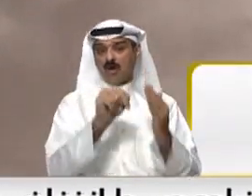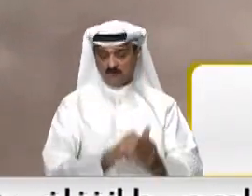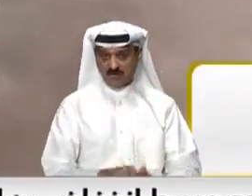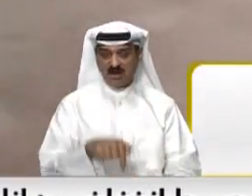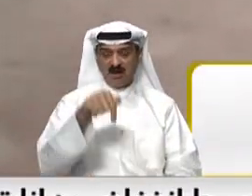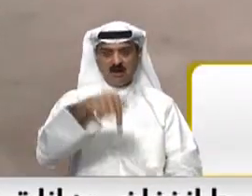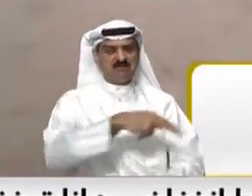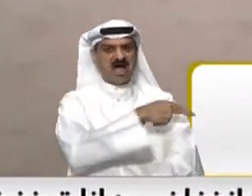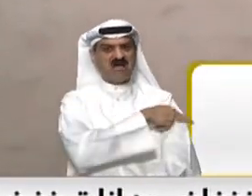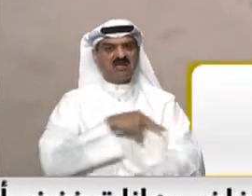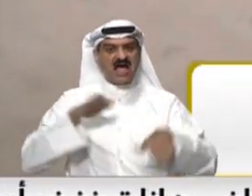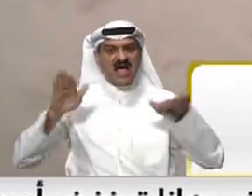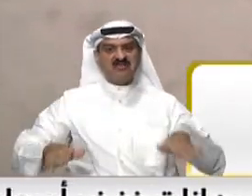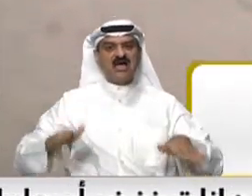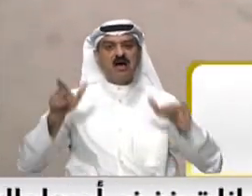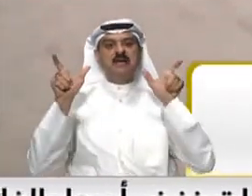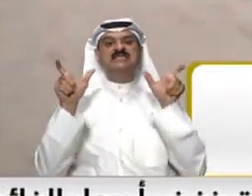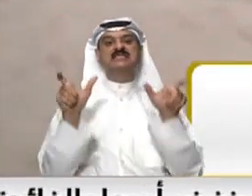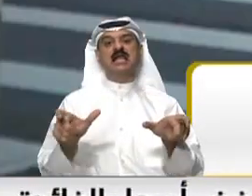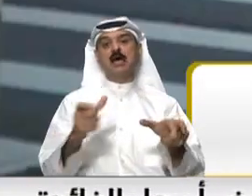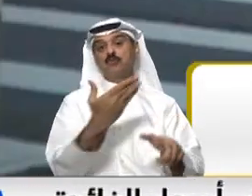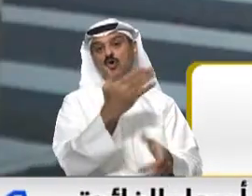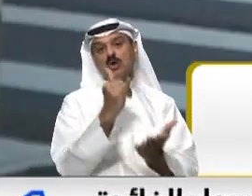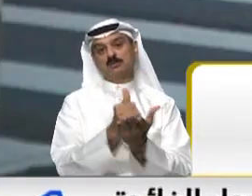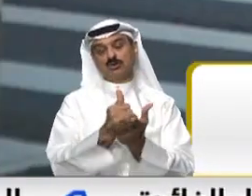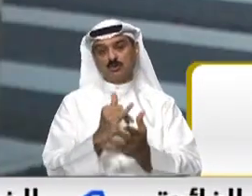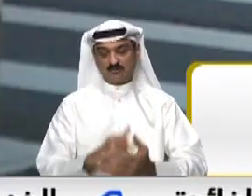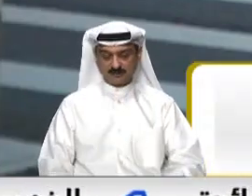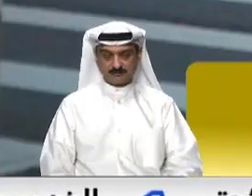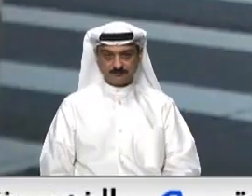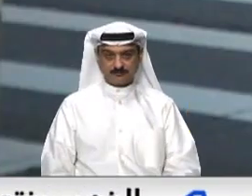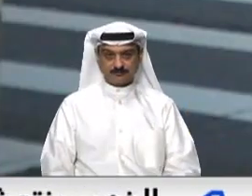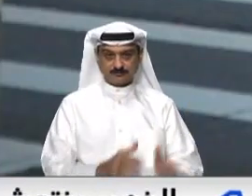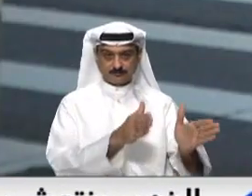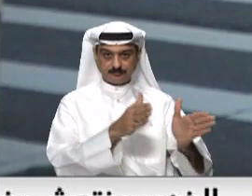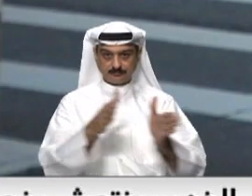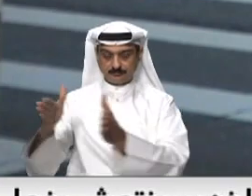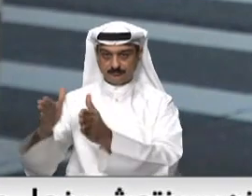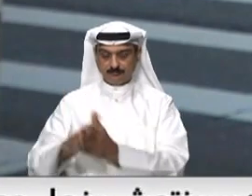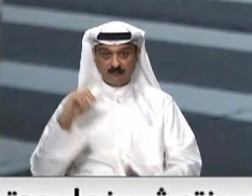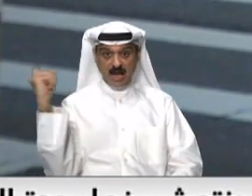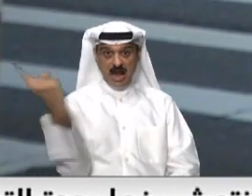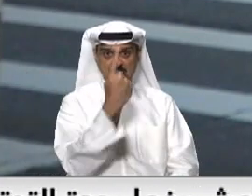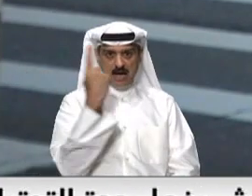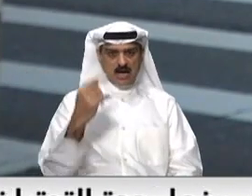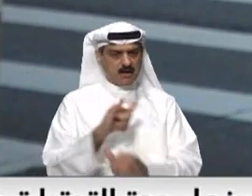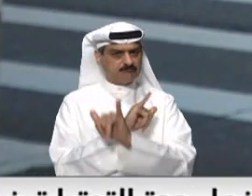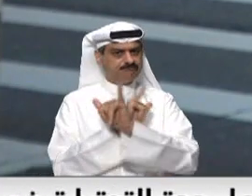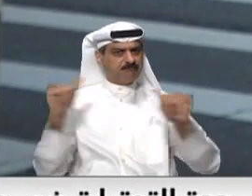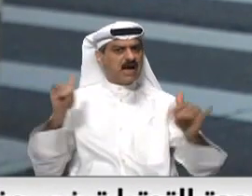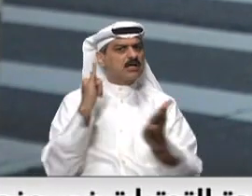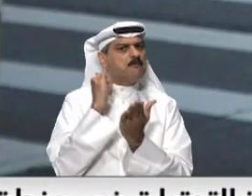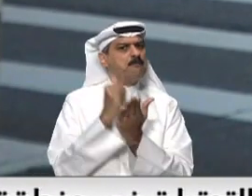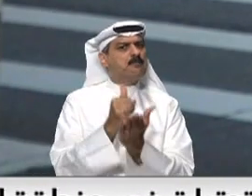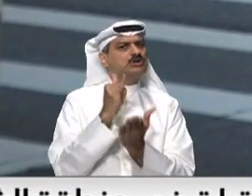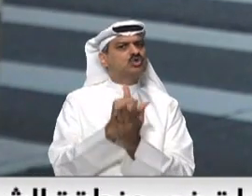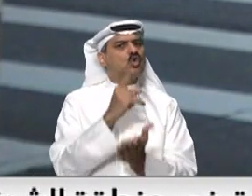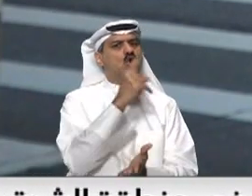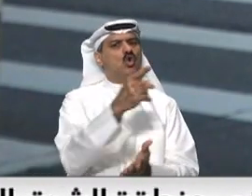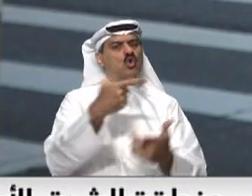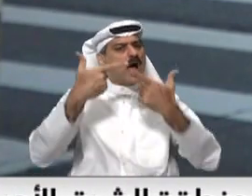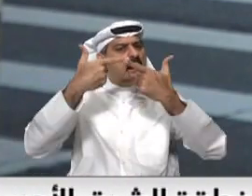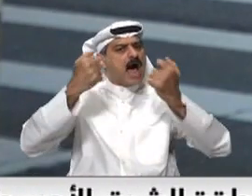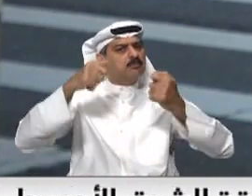للاعضاء وللمجلس الدولي لا المنطقه ولا العالم يستطيعان تحمل مسؤوليه حرب اخرى بهذه